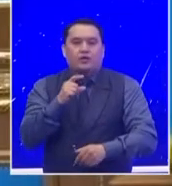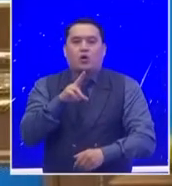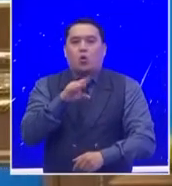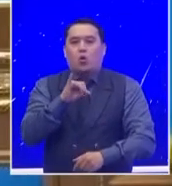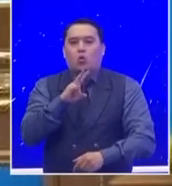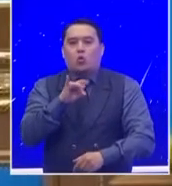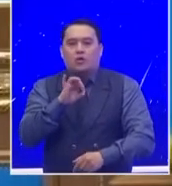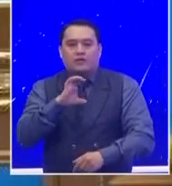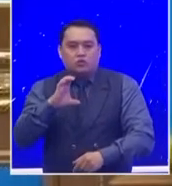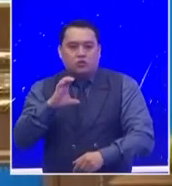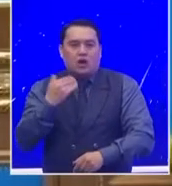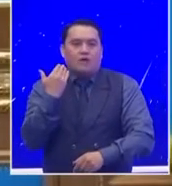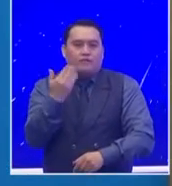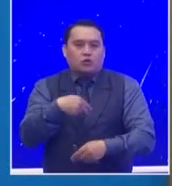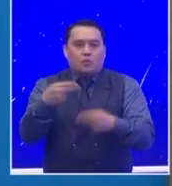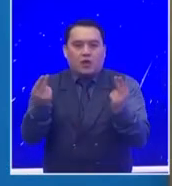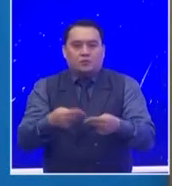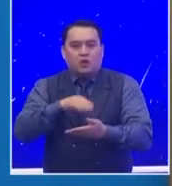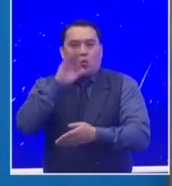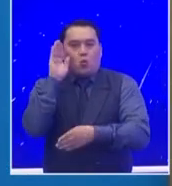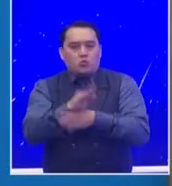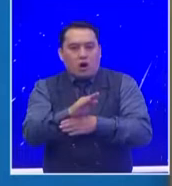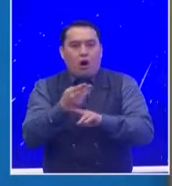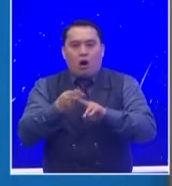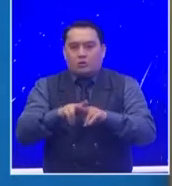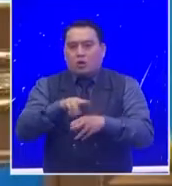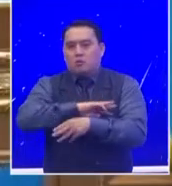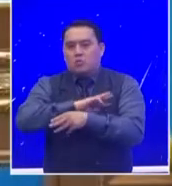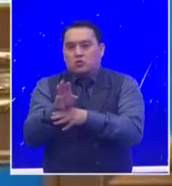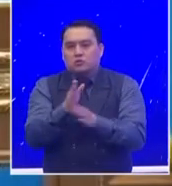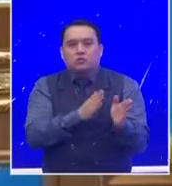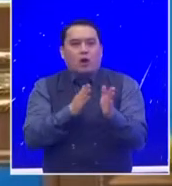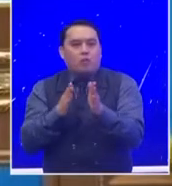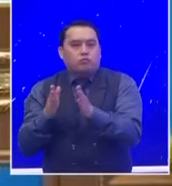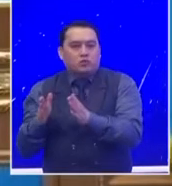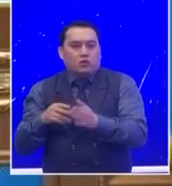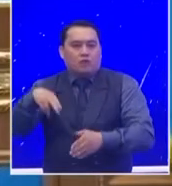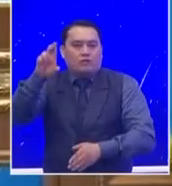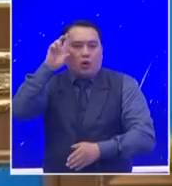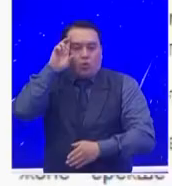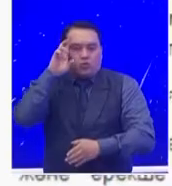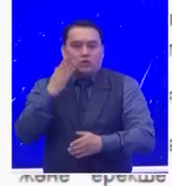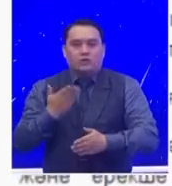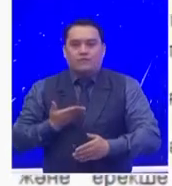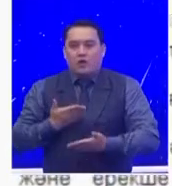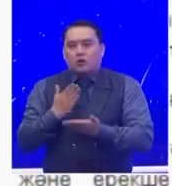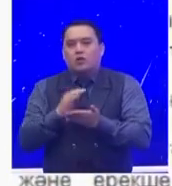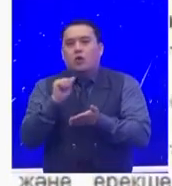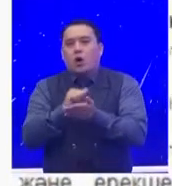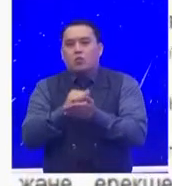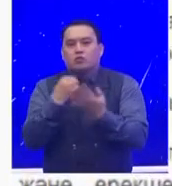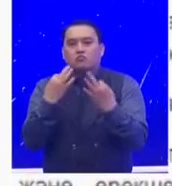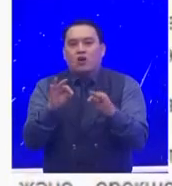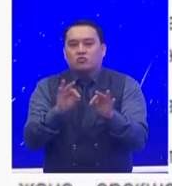коронавируса. Касым-Жомарт Токаев подписал указ о мерах по обеспечению стабильности функционирования государства. Этот документ